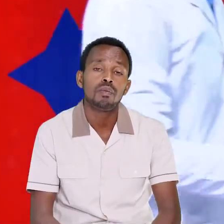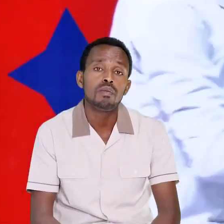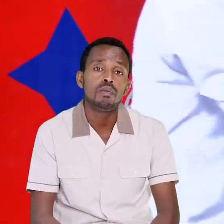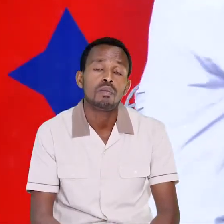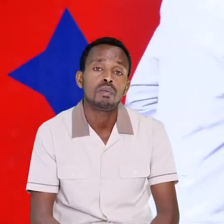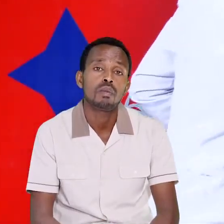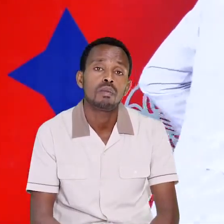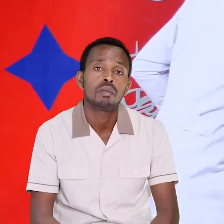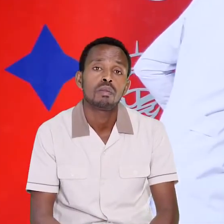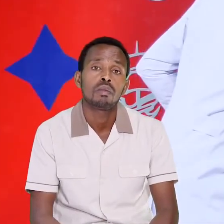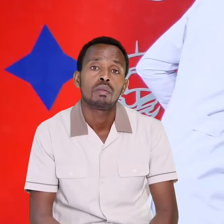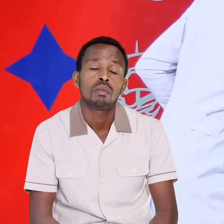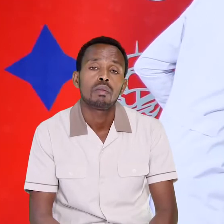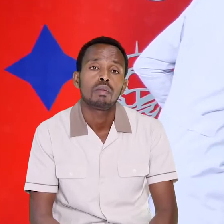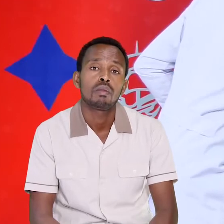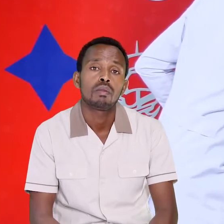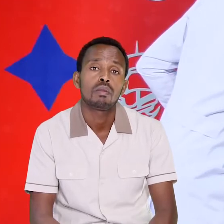hima kan biraa keessatti